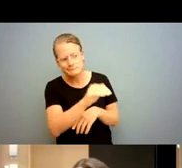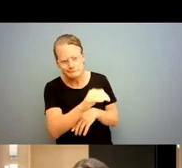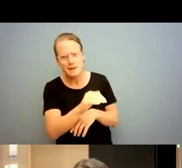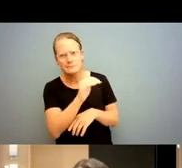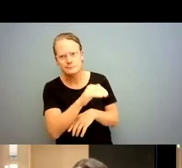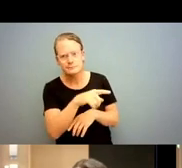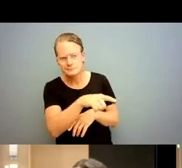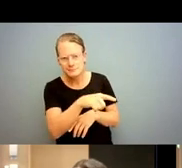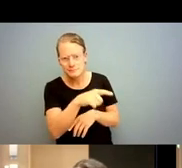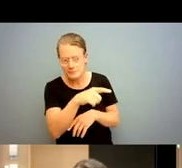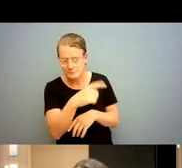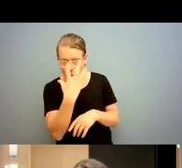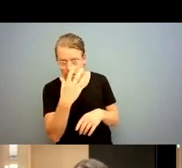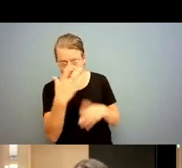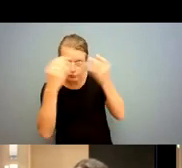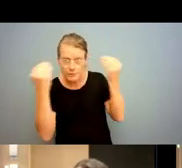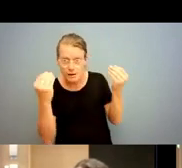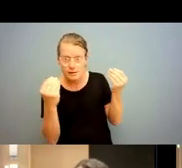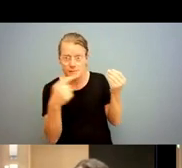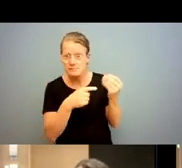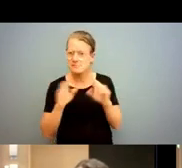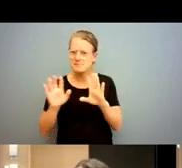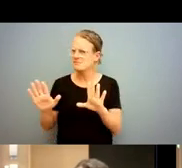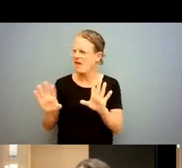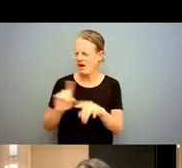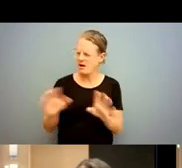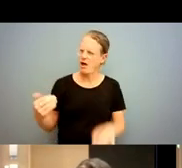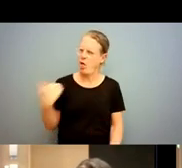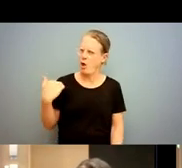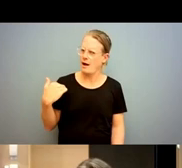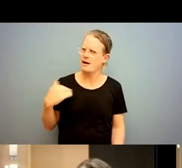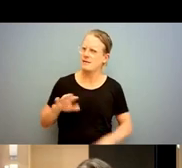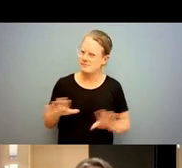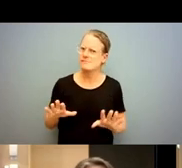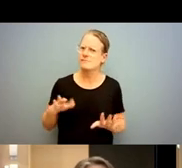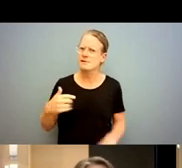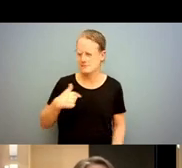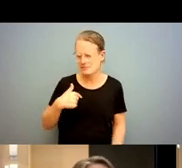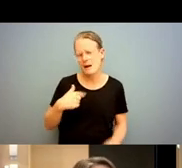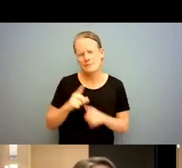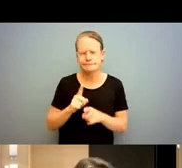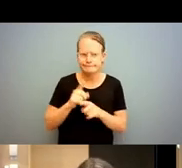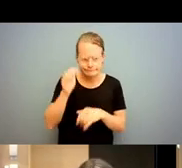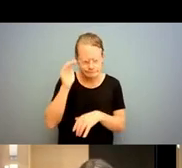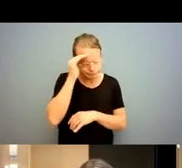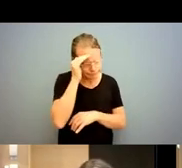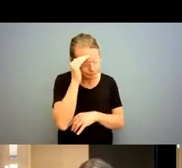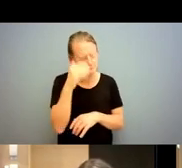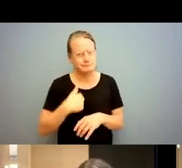Muhtumin olmus lamai aip slahpon. Ie teede koosason leimannamin tai ja